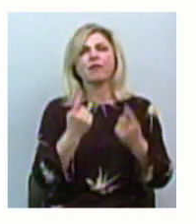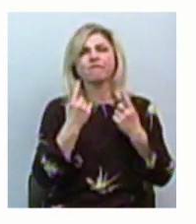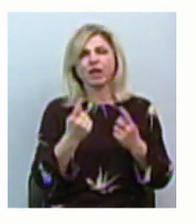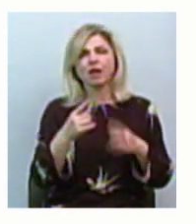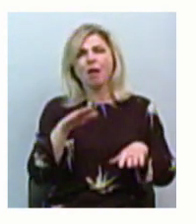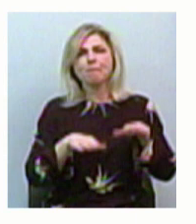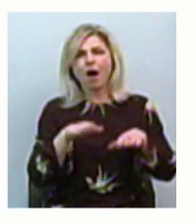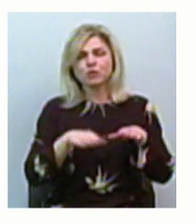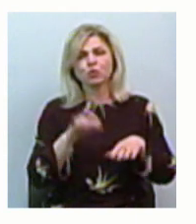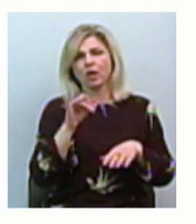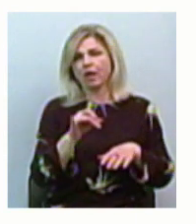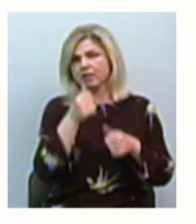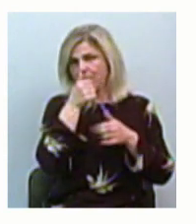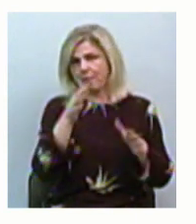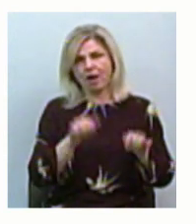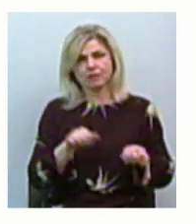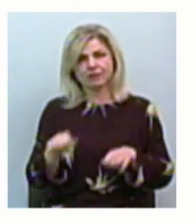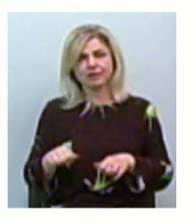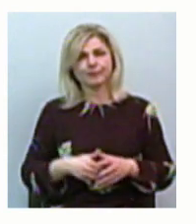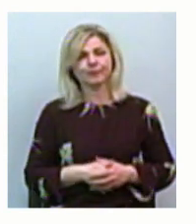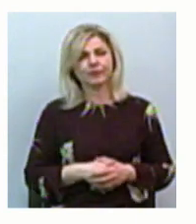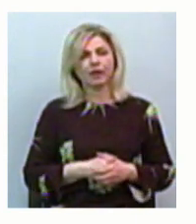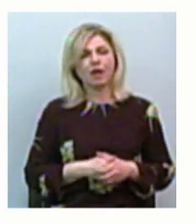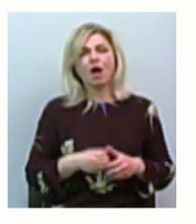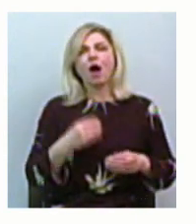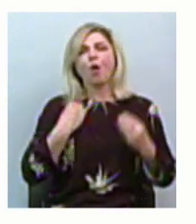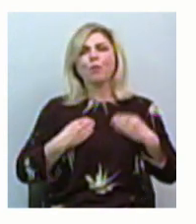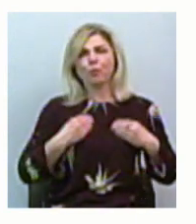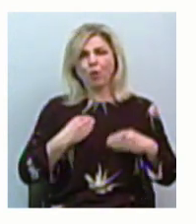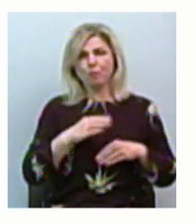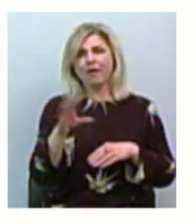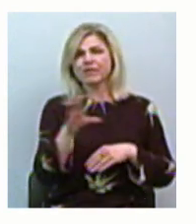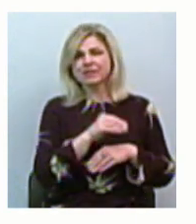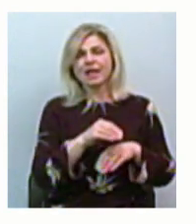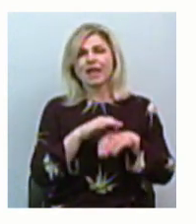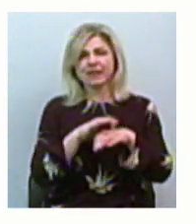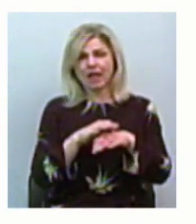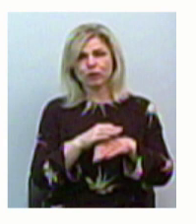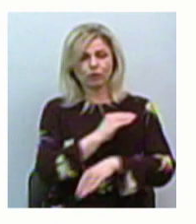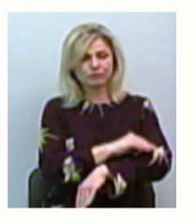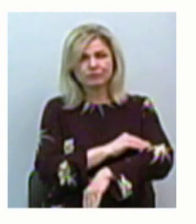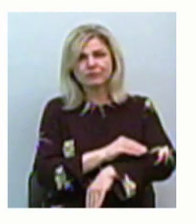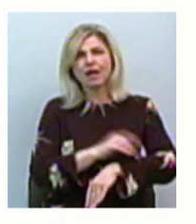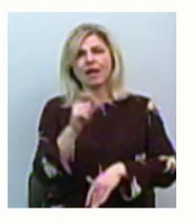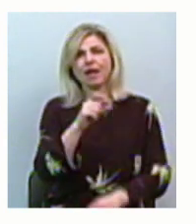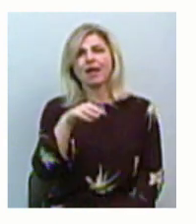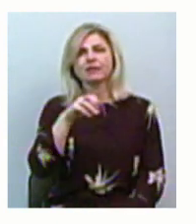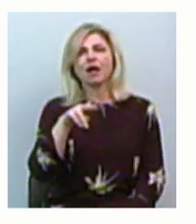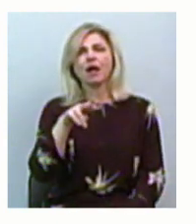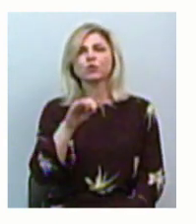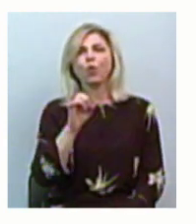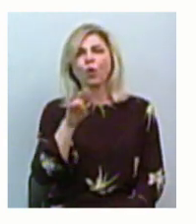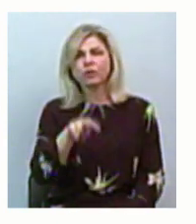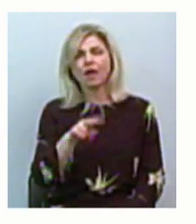не здатен на це. Обробка всього тіла етанолом або хлорним вапном не вб'є